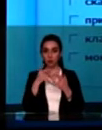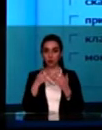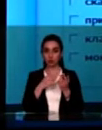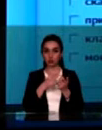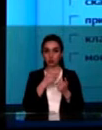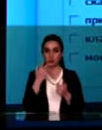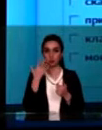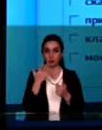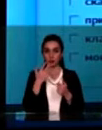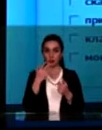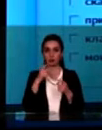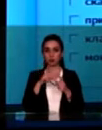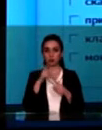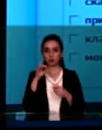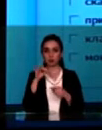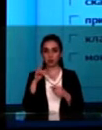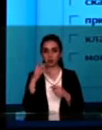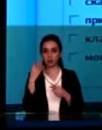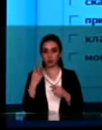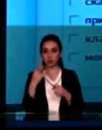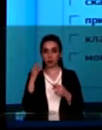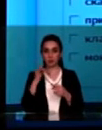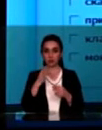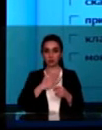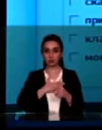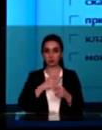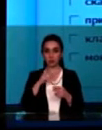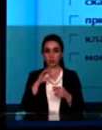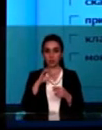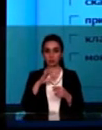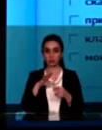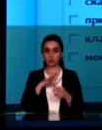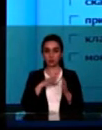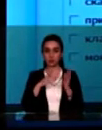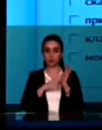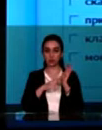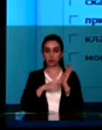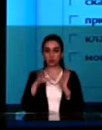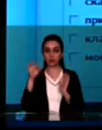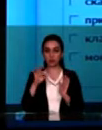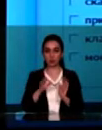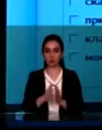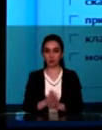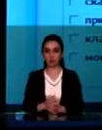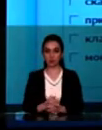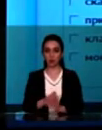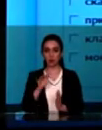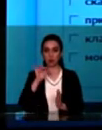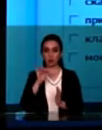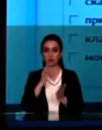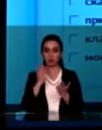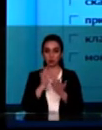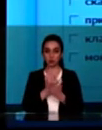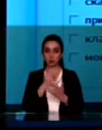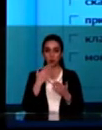ответов из них у нас 4, и процент нашего теста получилось 80%. У вас должно получиться